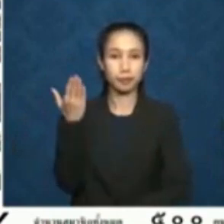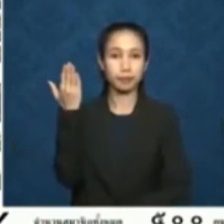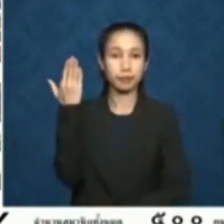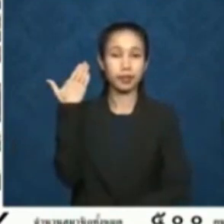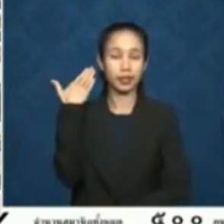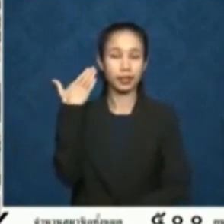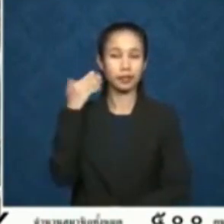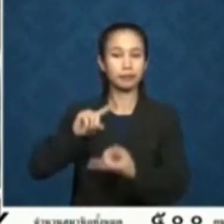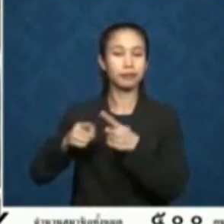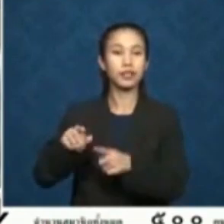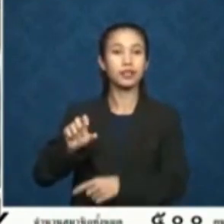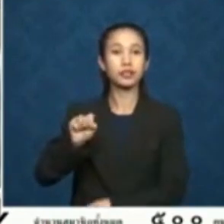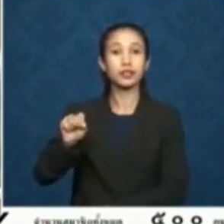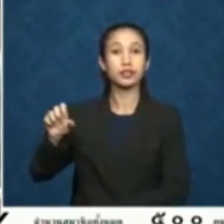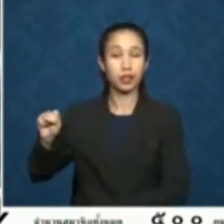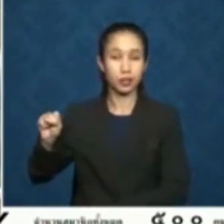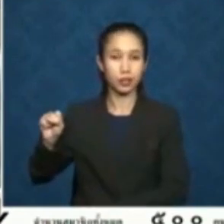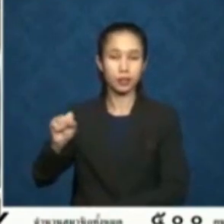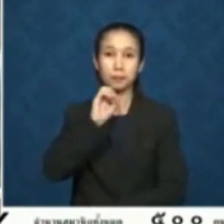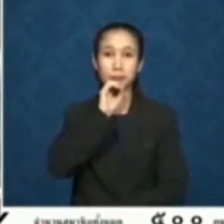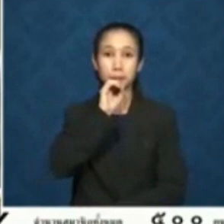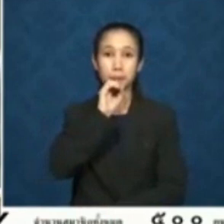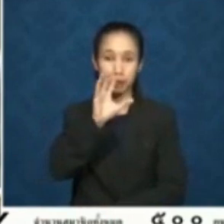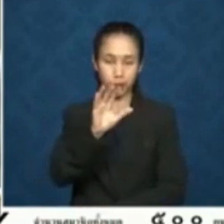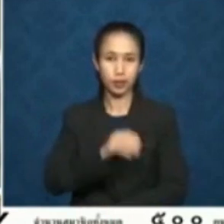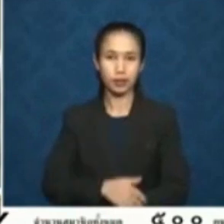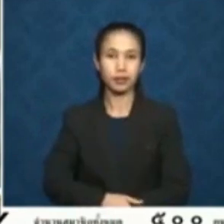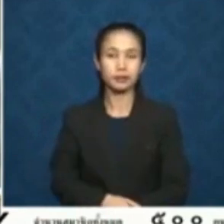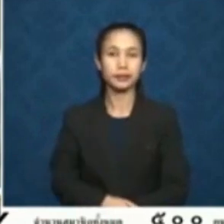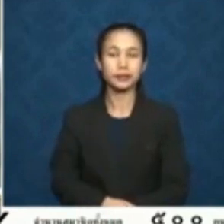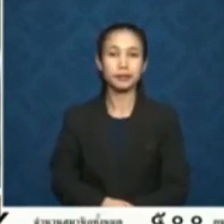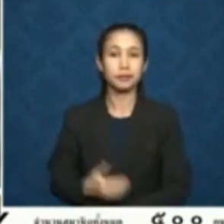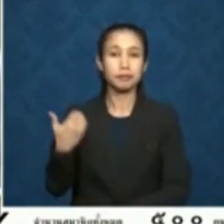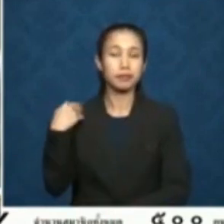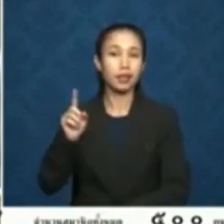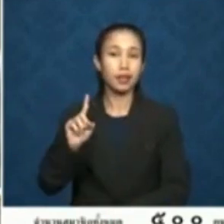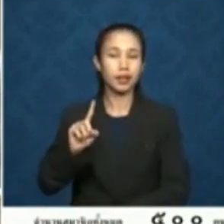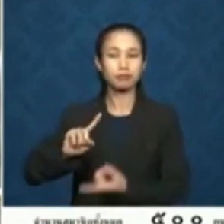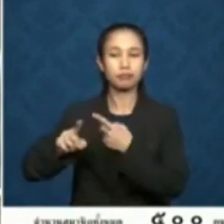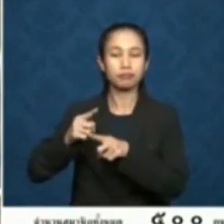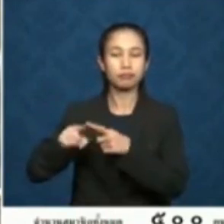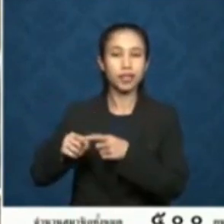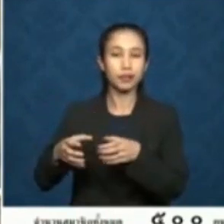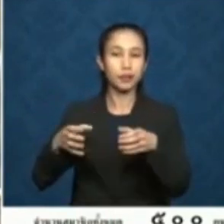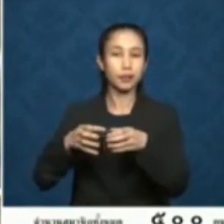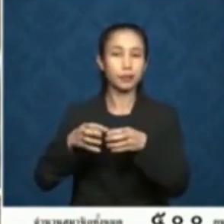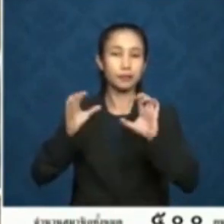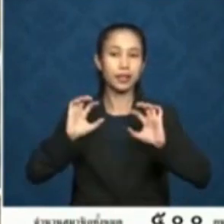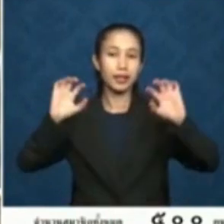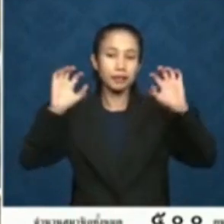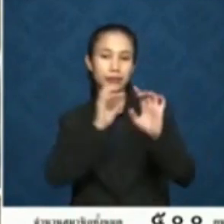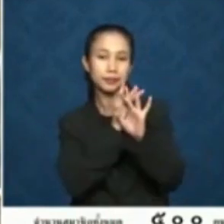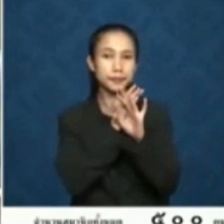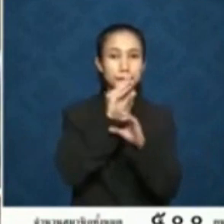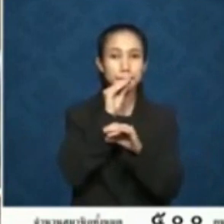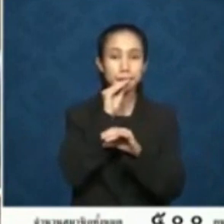าดพิงครับที่เมื่อสักครู่นี้เพื่อนสมาชิกนะครับได้กล่าวอ้างนะครับว่ามีเพื่อนสมาชิกในฝั่งรั